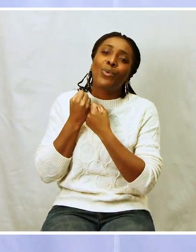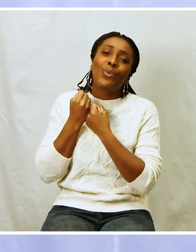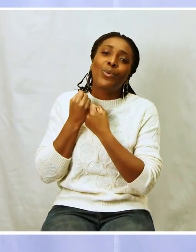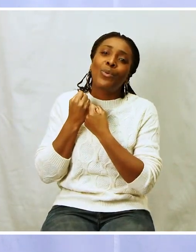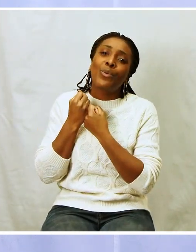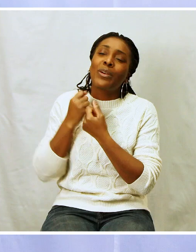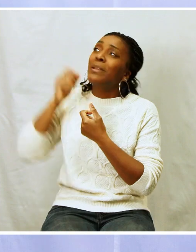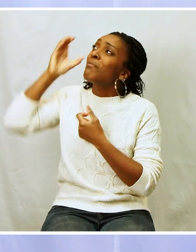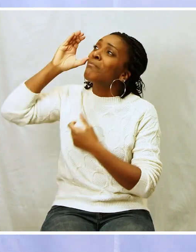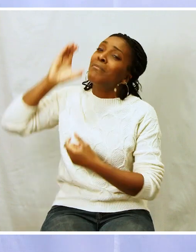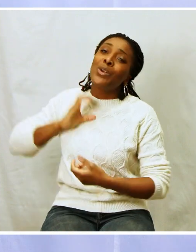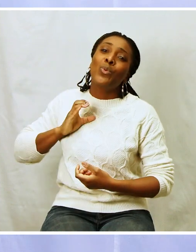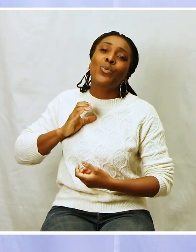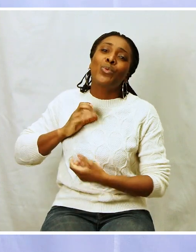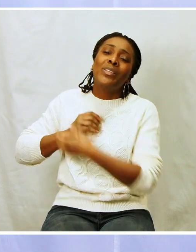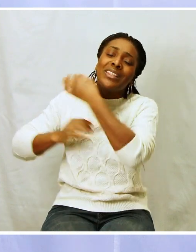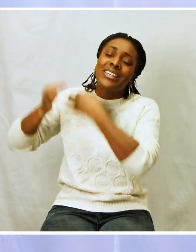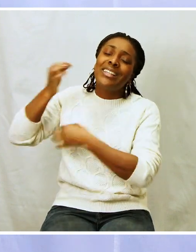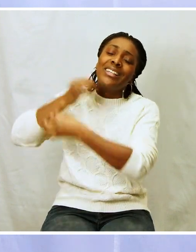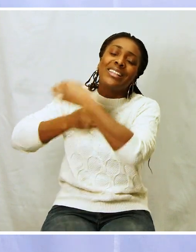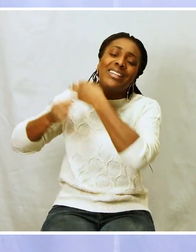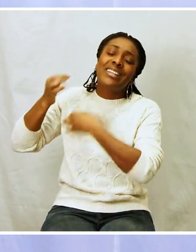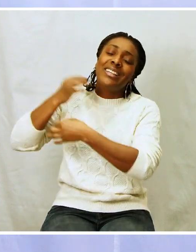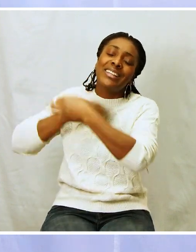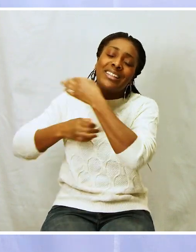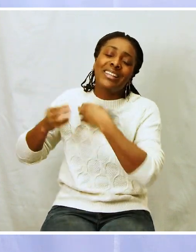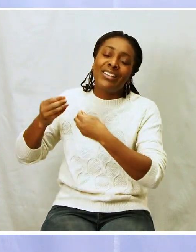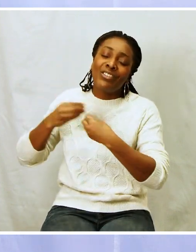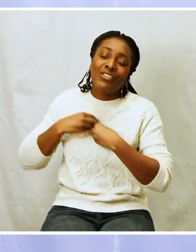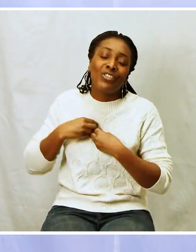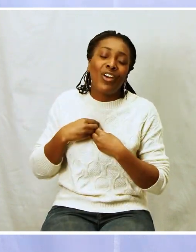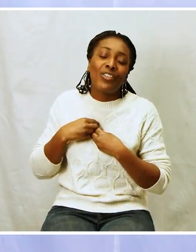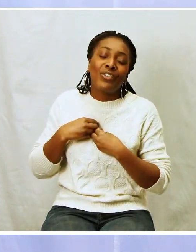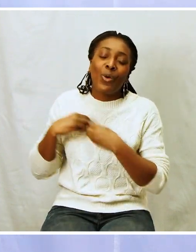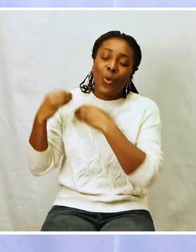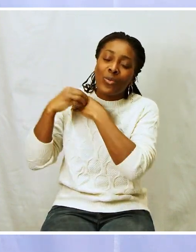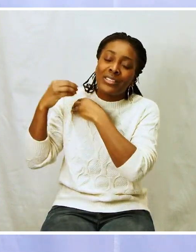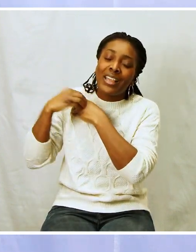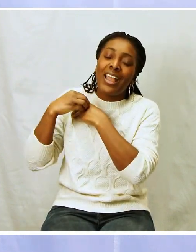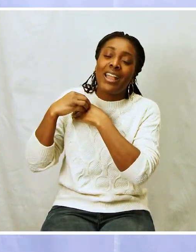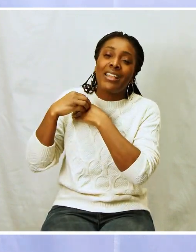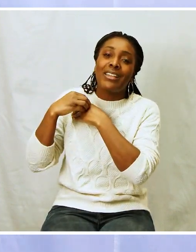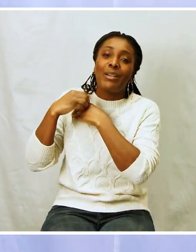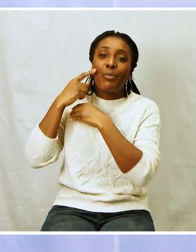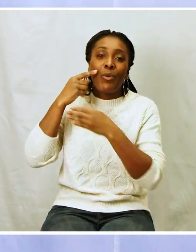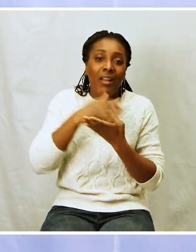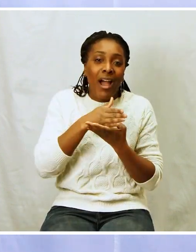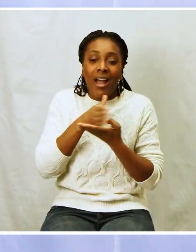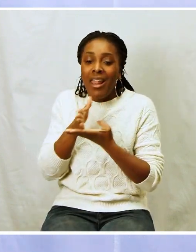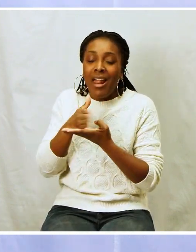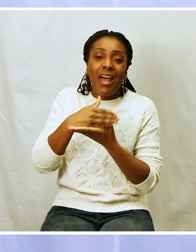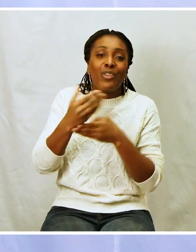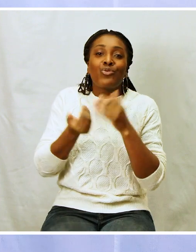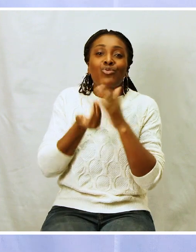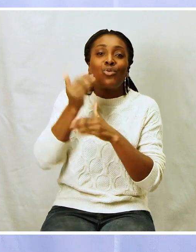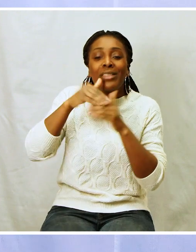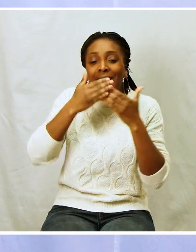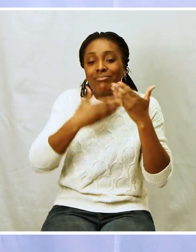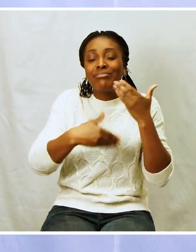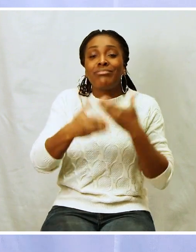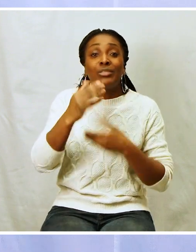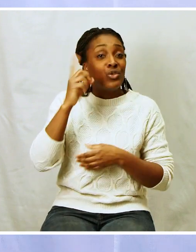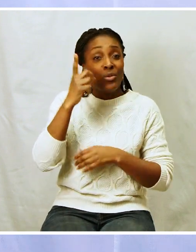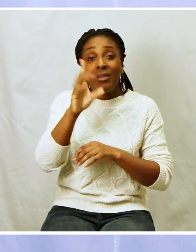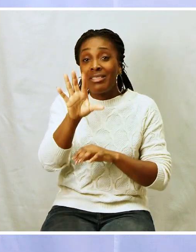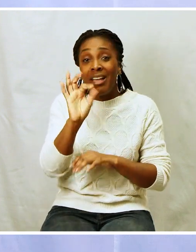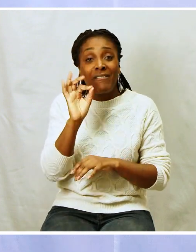t'écoute et entendre la voix de Dieu qui va venir eh bien, te renouveler, t'orienter dans ta journée. Dieu t'invite, mon frère, ma sœur, chaque